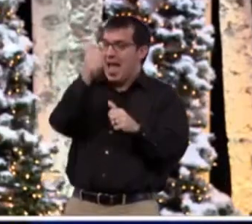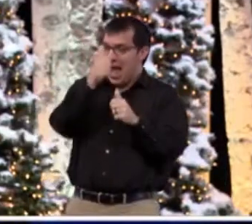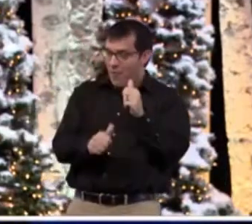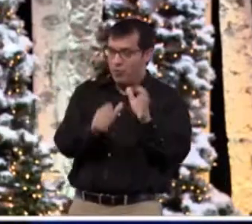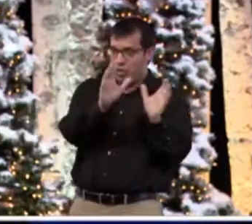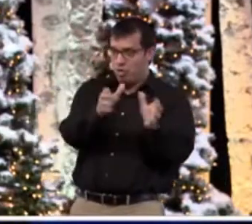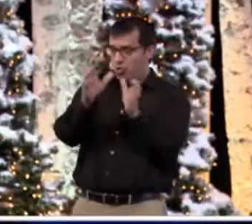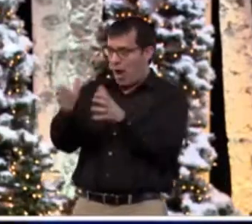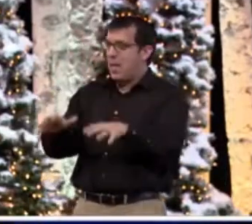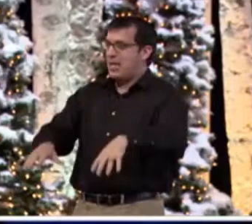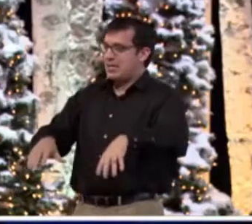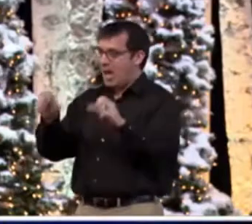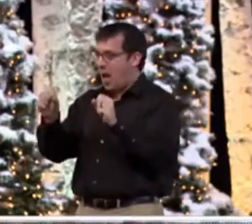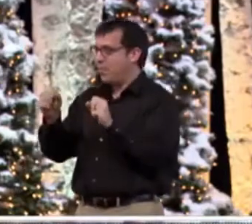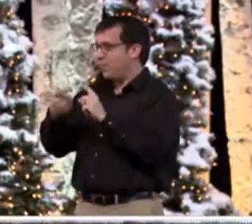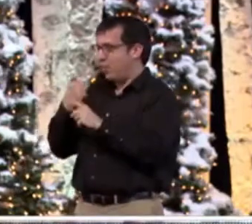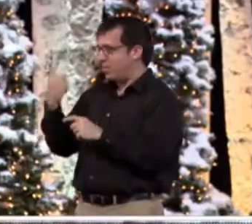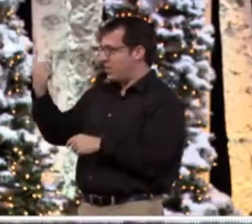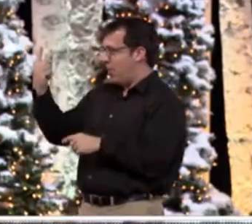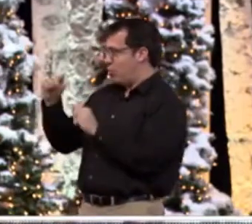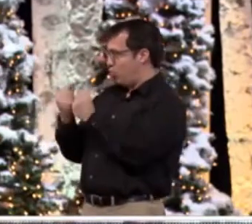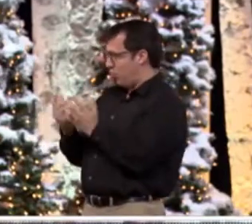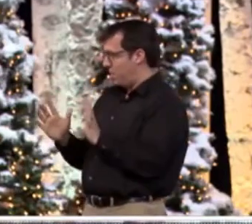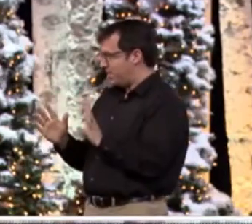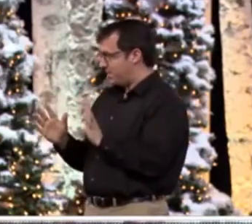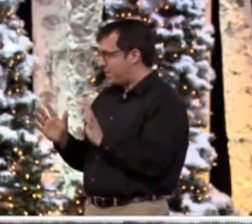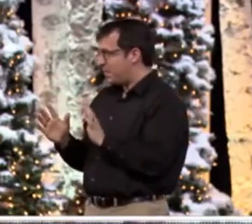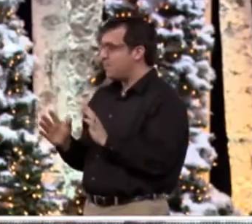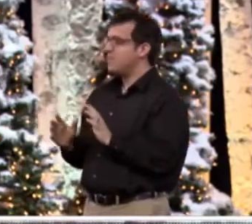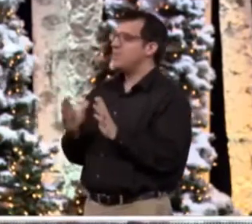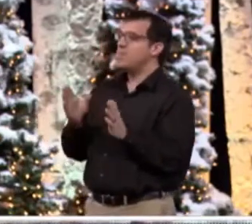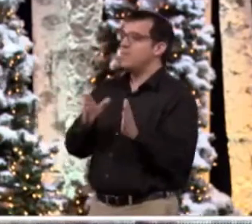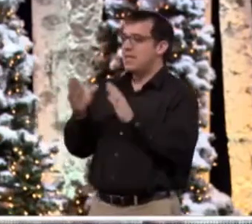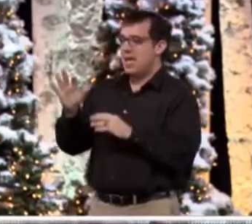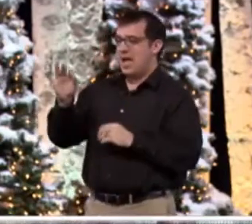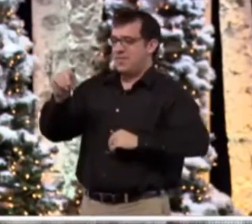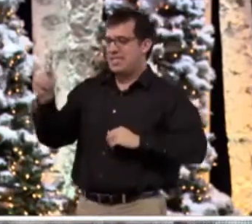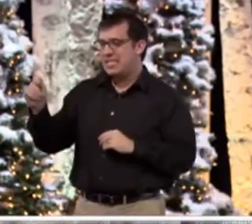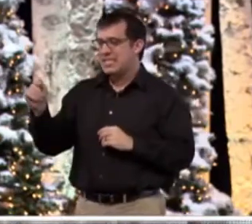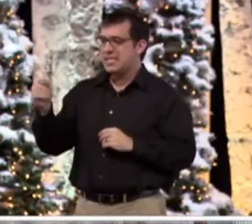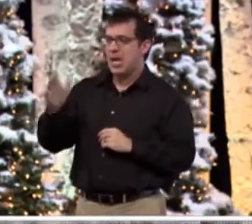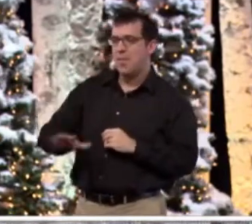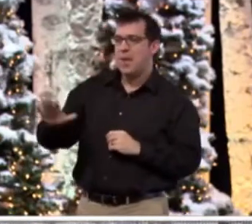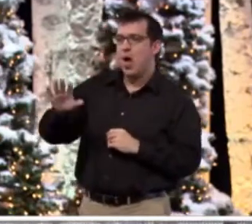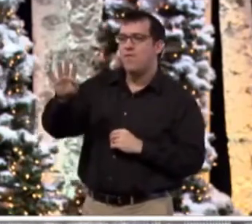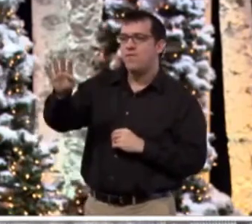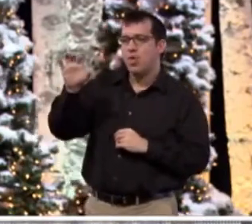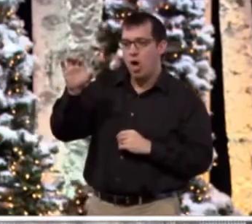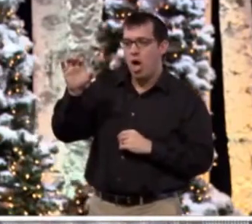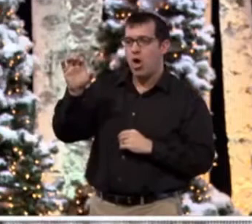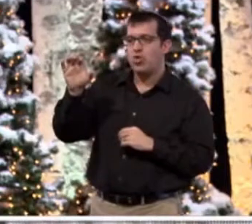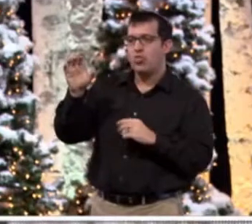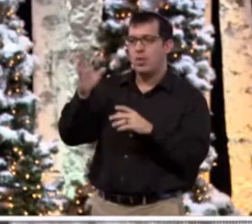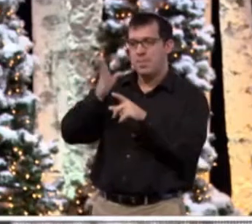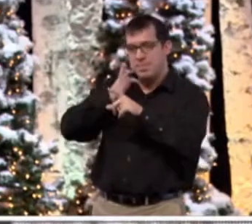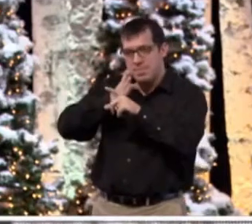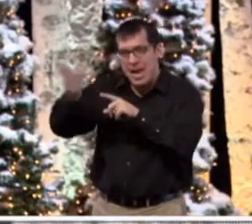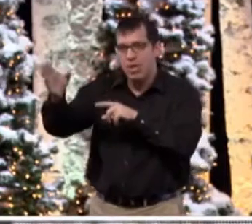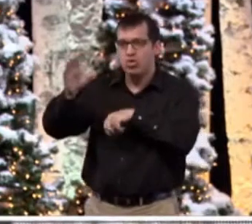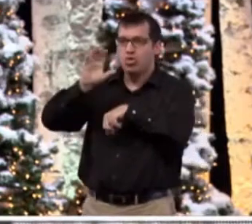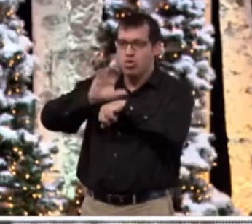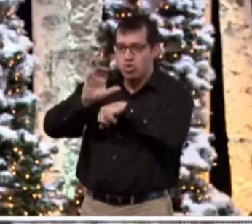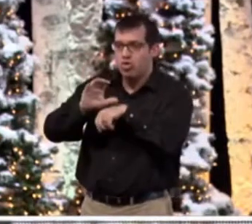सबै जातिहरूलाई केही समूहहरूसँग जोड्नु थियो। फिनिशिङ द टास्कमा लगभग 400 प्रमुख मण्डली